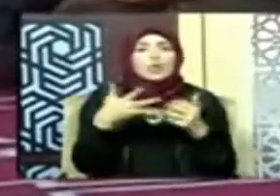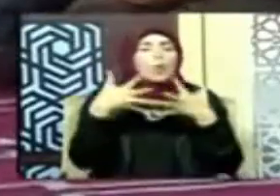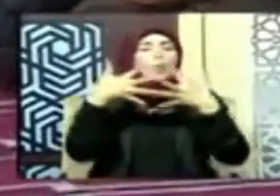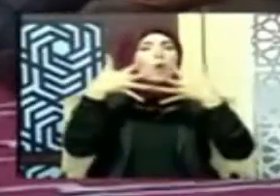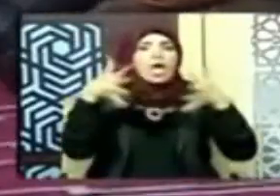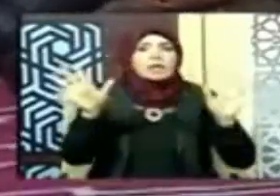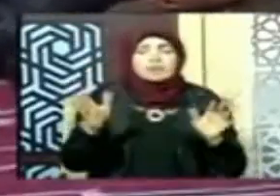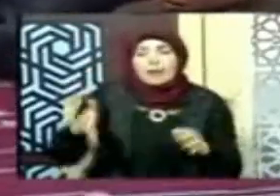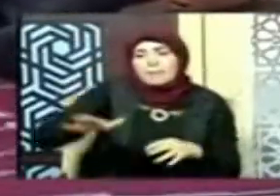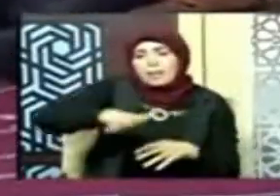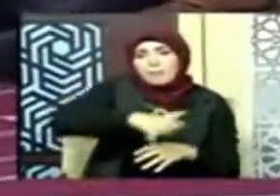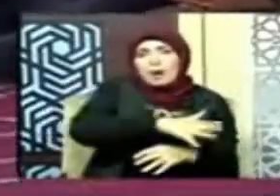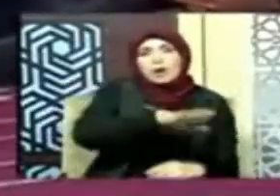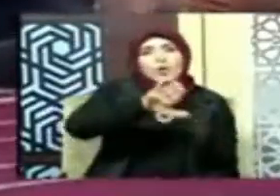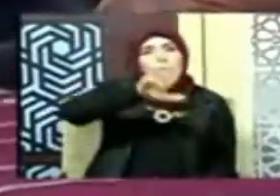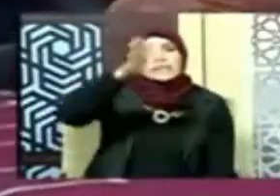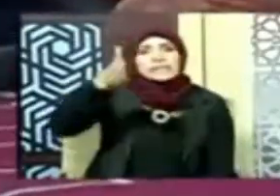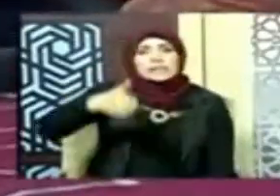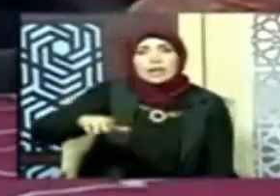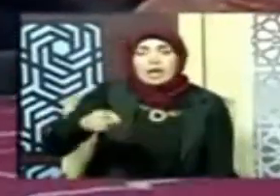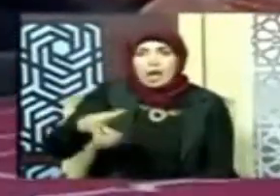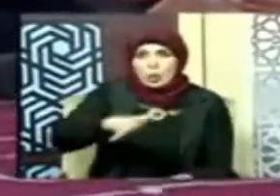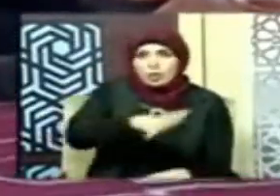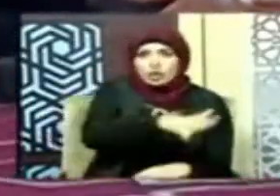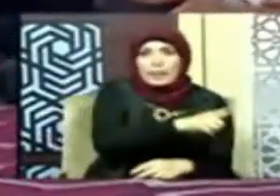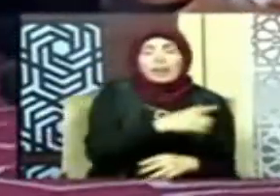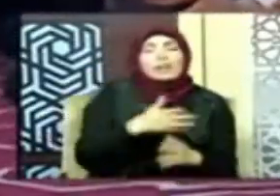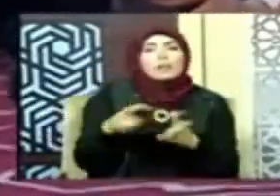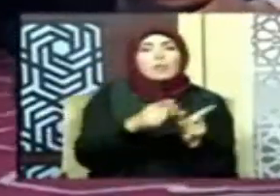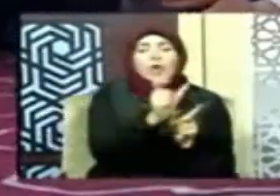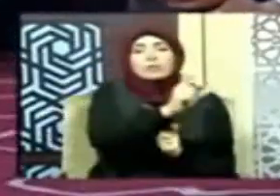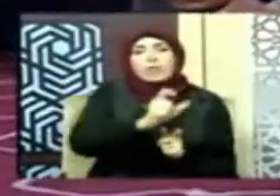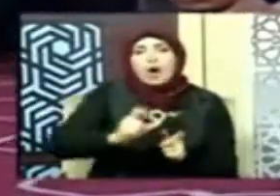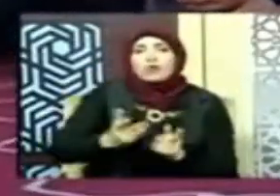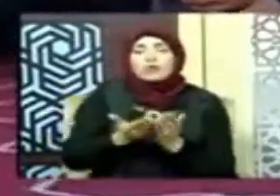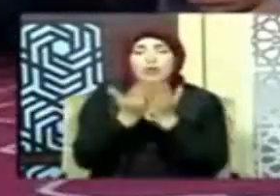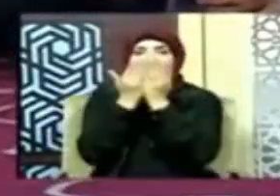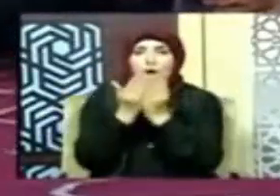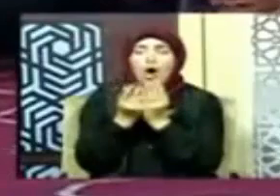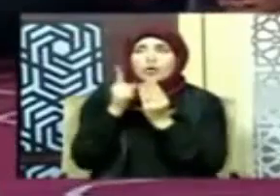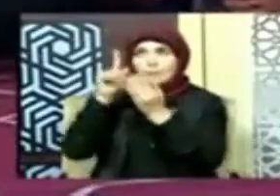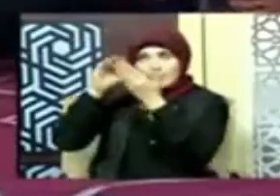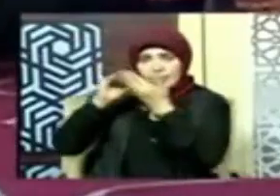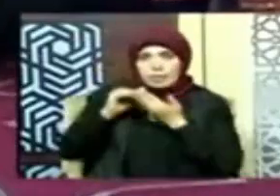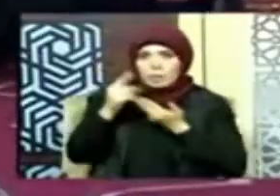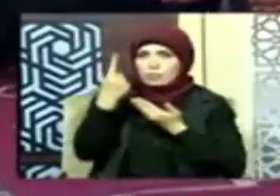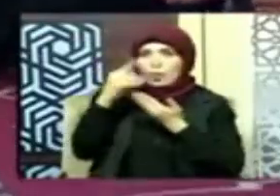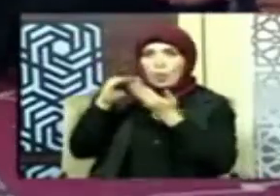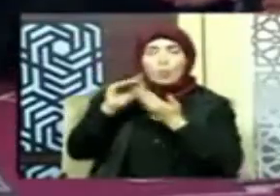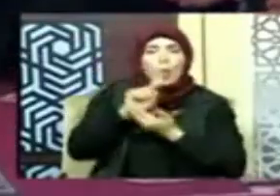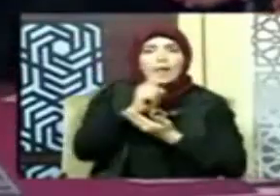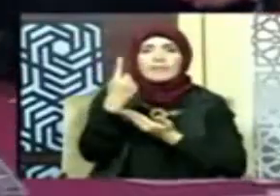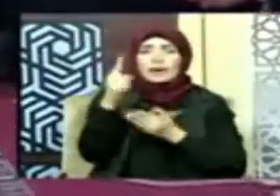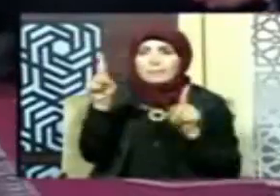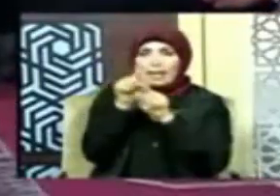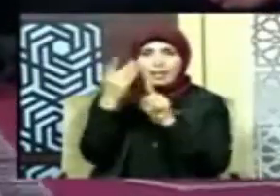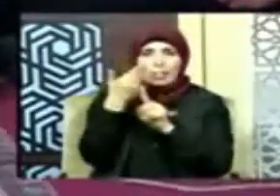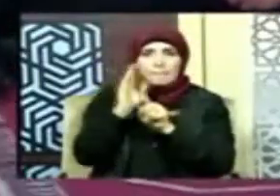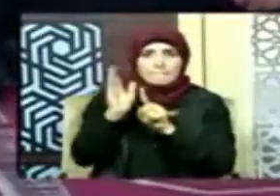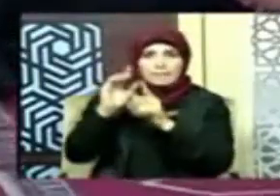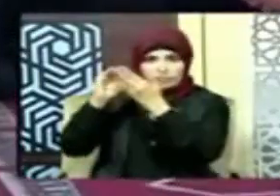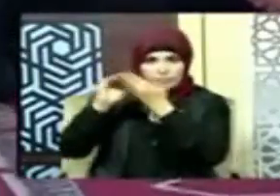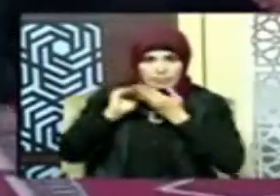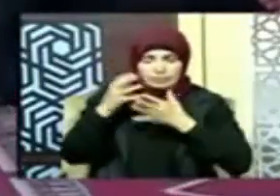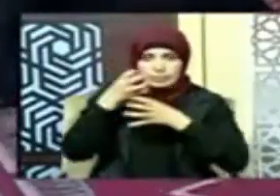البر والبحر والسهل والجبل، واغننا بفضلك عمن سواك، واحفظ